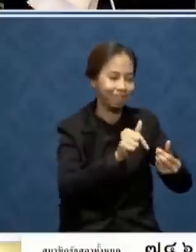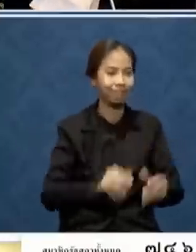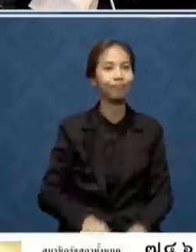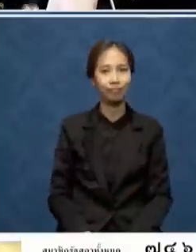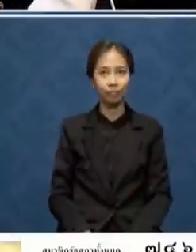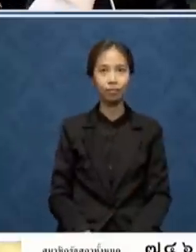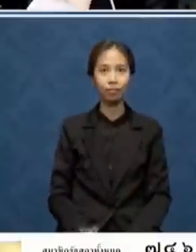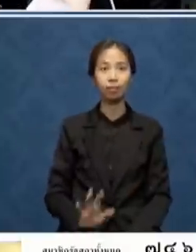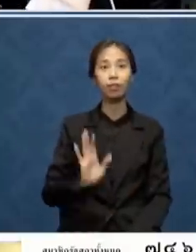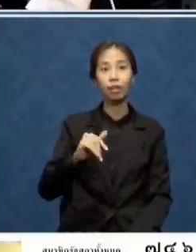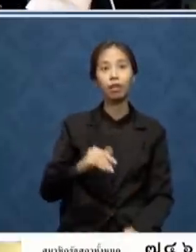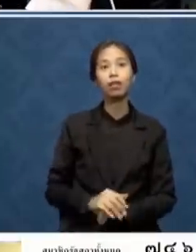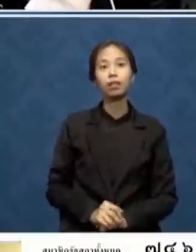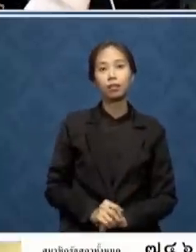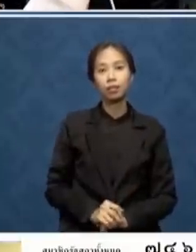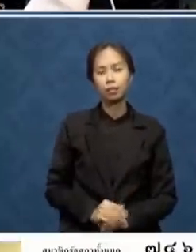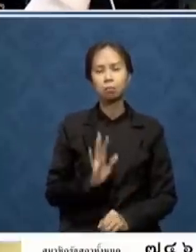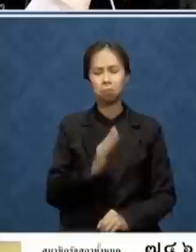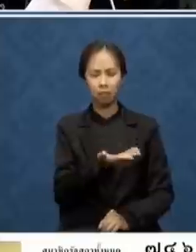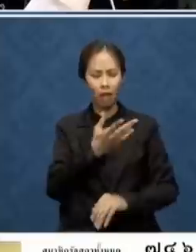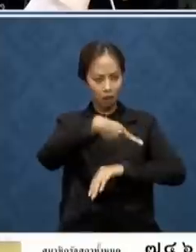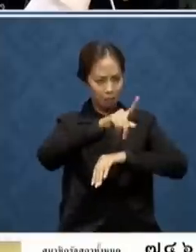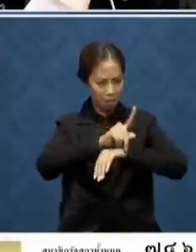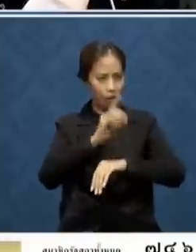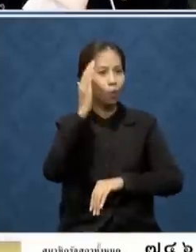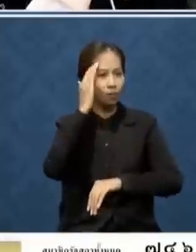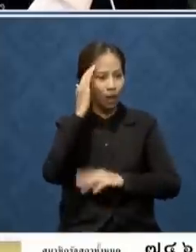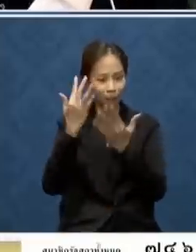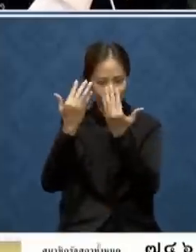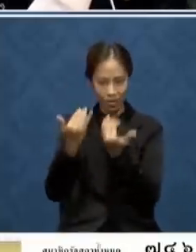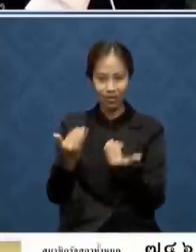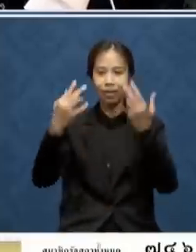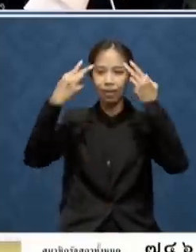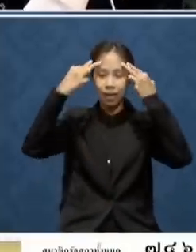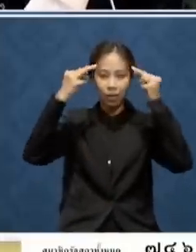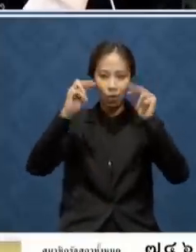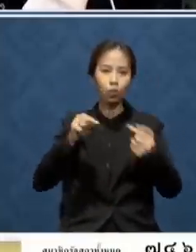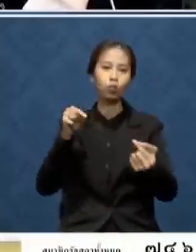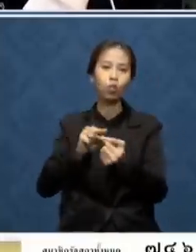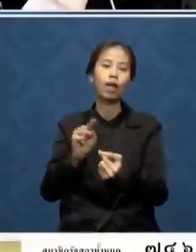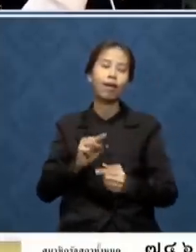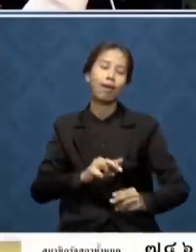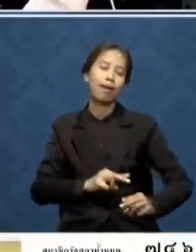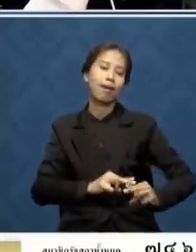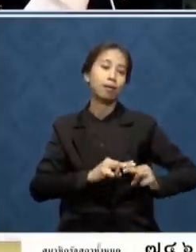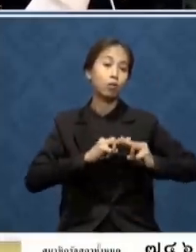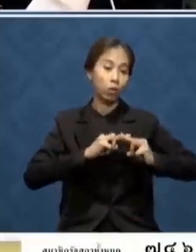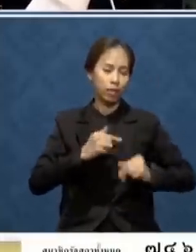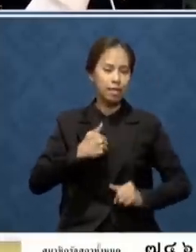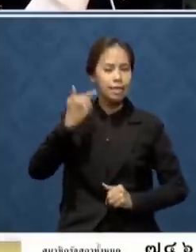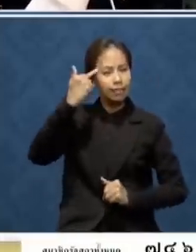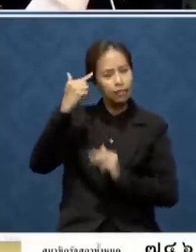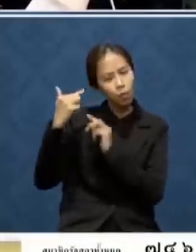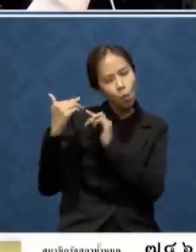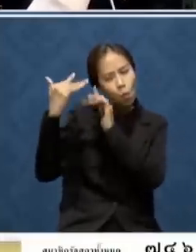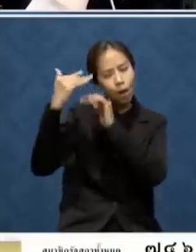น้องเอ่อท่านประธานคะท่านประธานก็คงทราบว่าท่านนายกของเราคนปัจจุบันมาจากภาคเอกชนค่ะเราก็คาดหวังว่าท่านจะได้